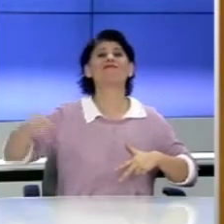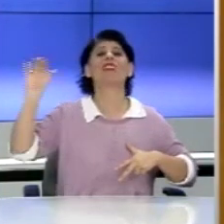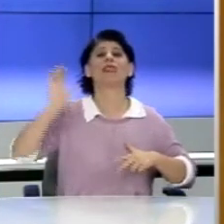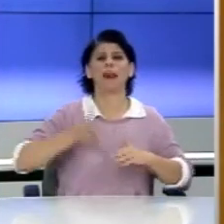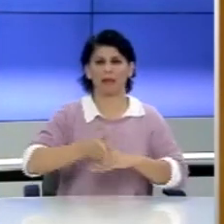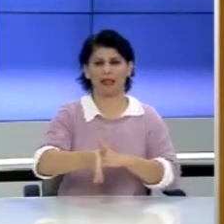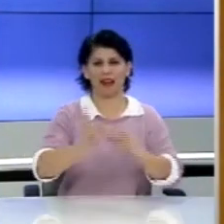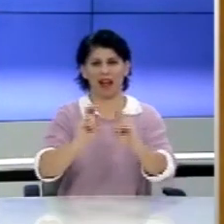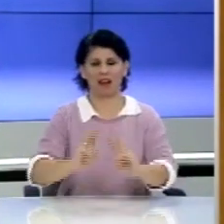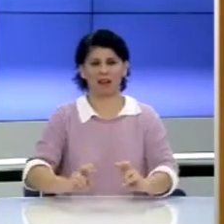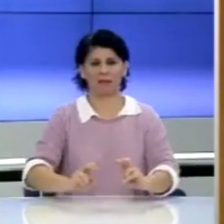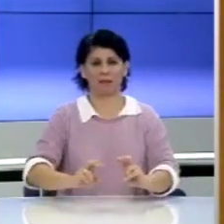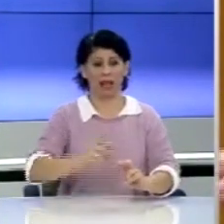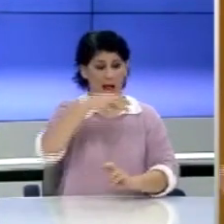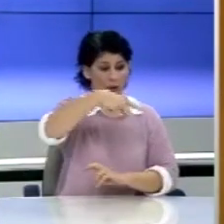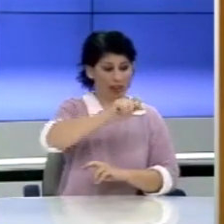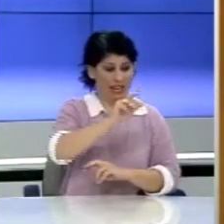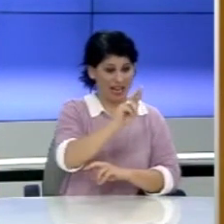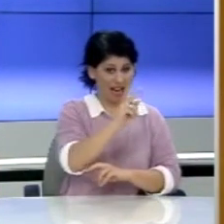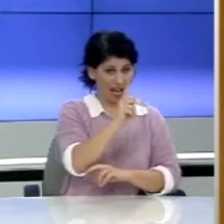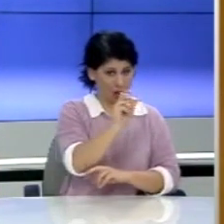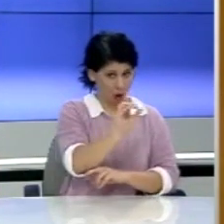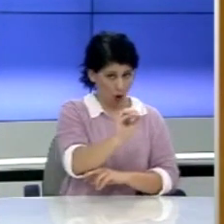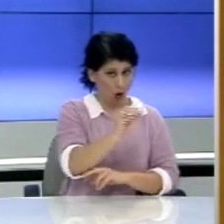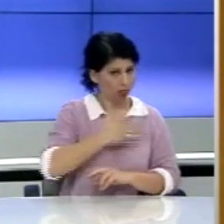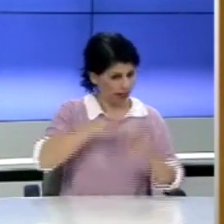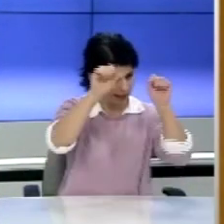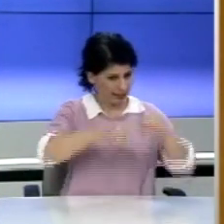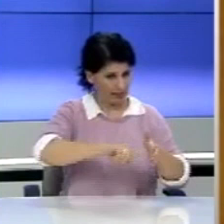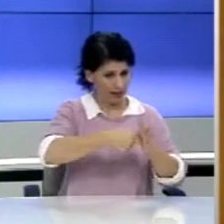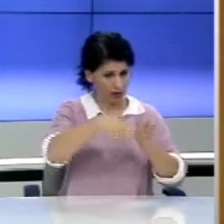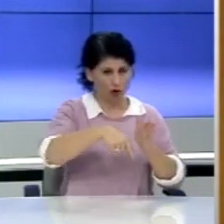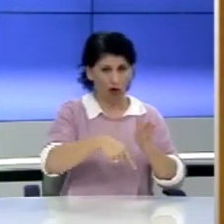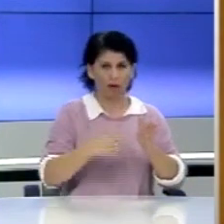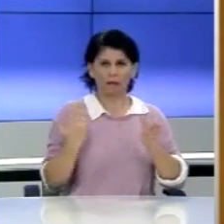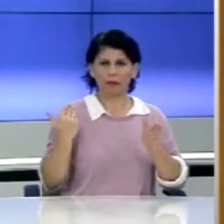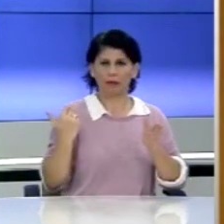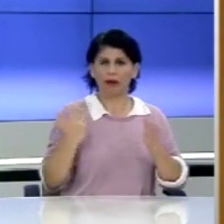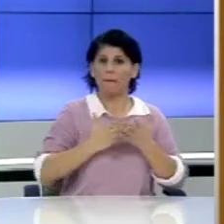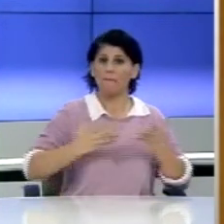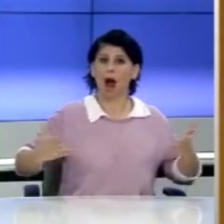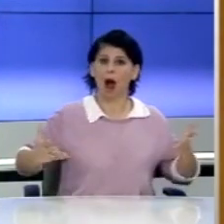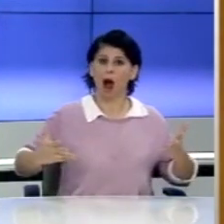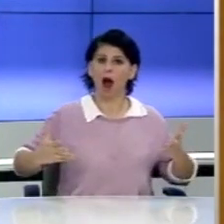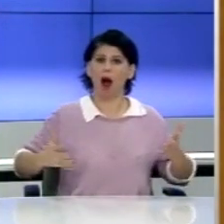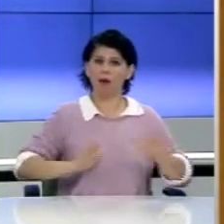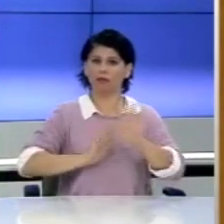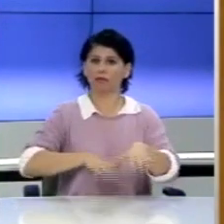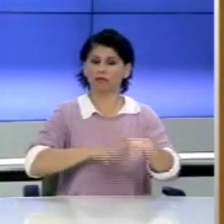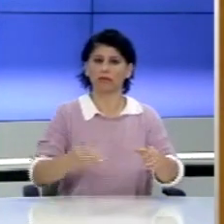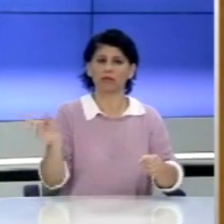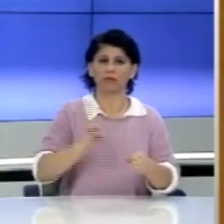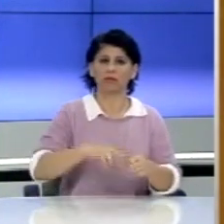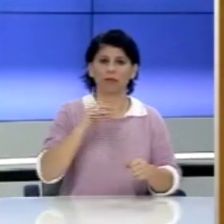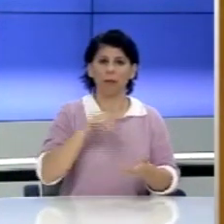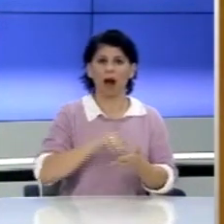ελέγξουν. Από τη Λάρκο που θέλετε να κλείσετε τώρα, που παραμονές της μεγάλης κινητοποίησης έχασε τη ζωή του